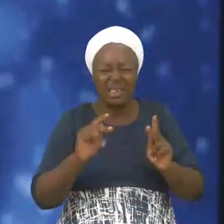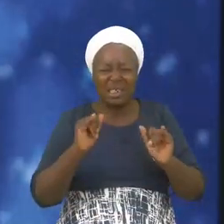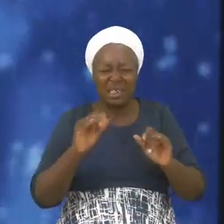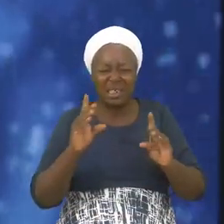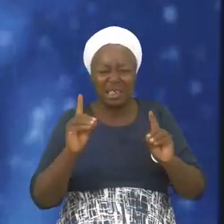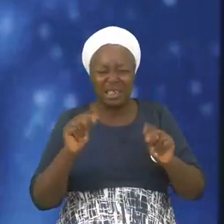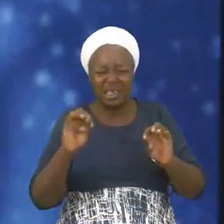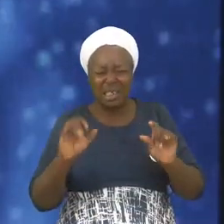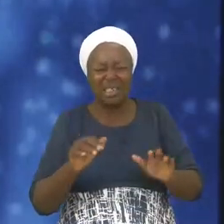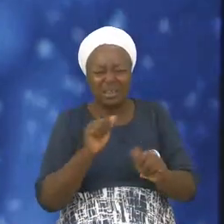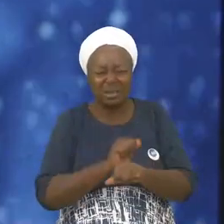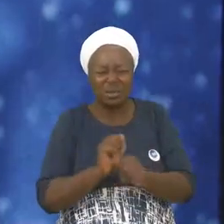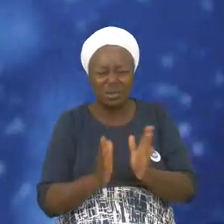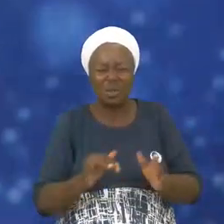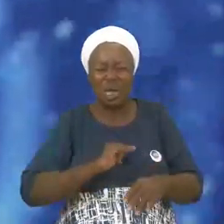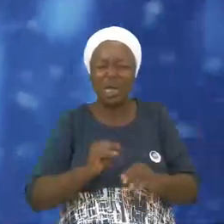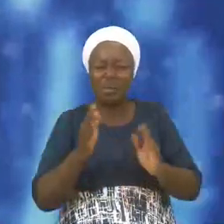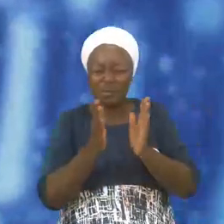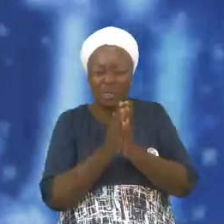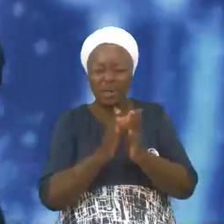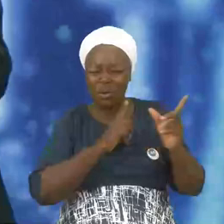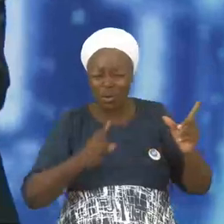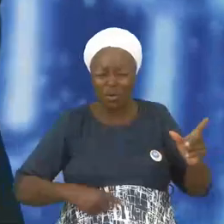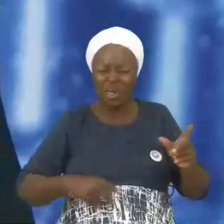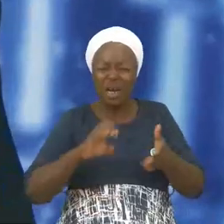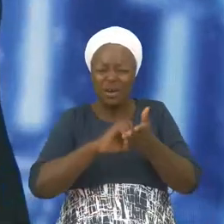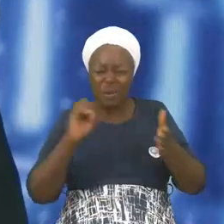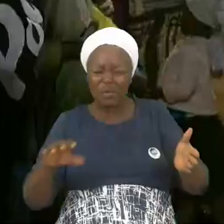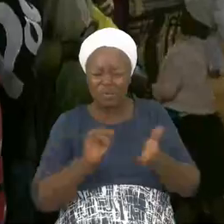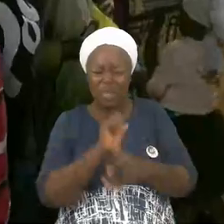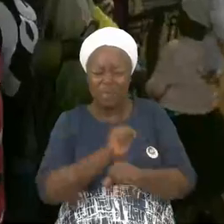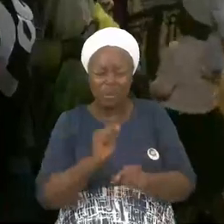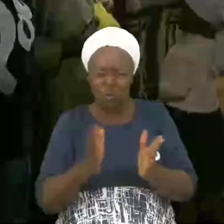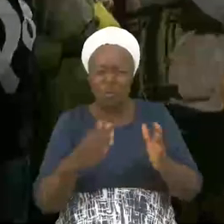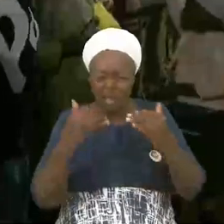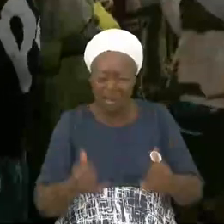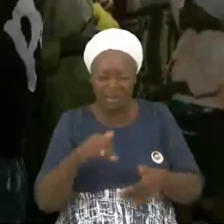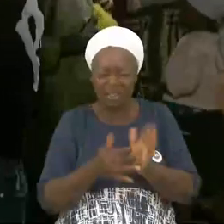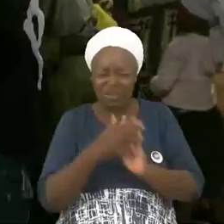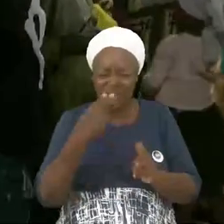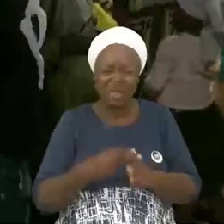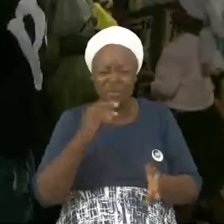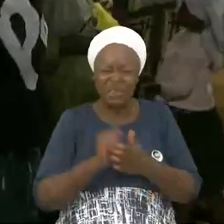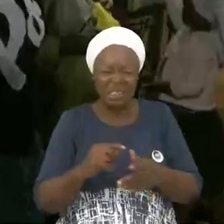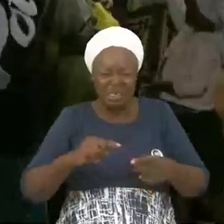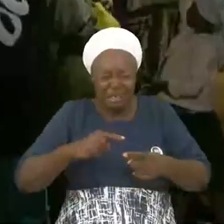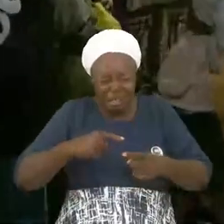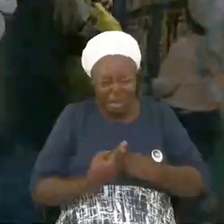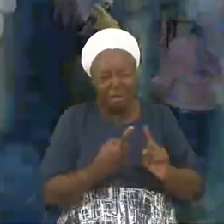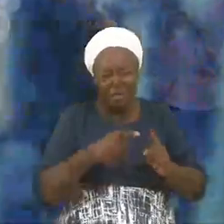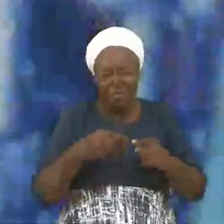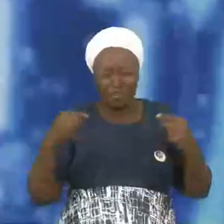pour ceux qui ont ce problème de rein. Ôte cette